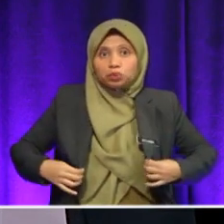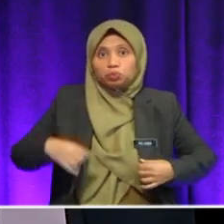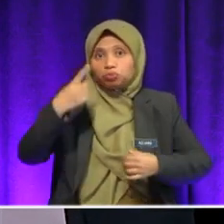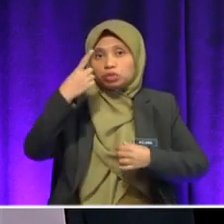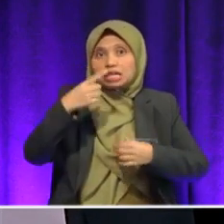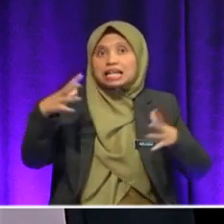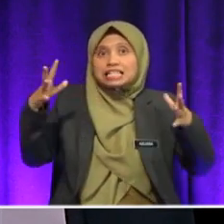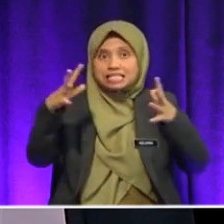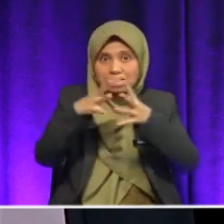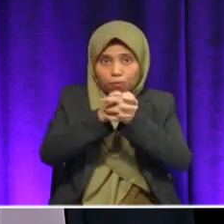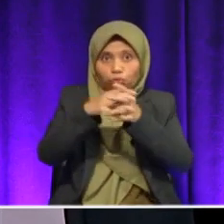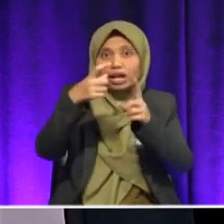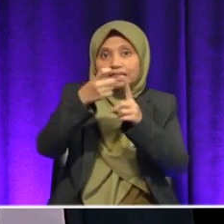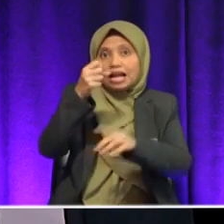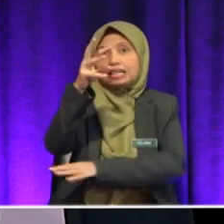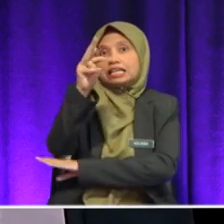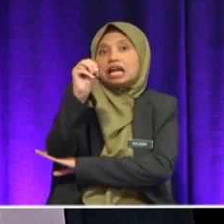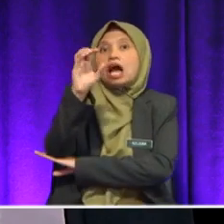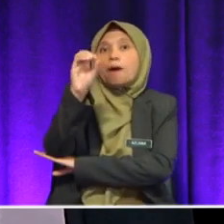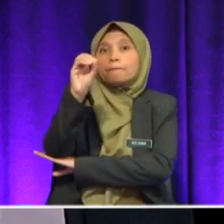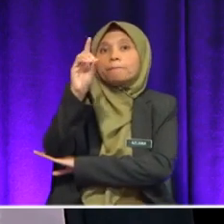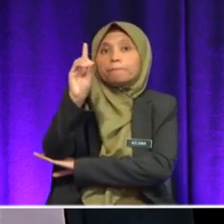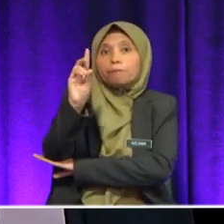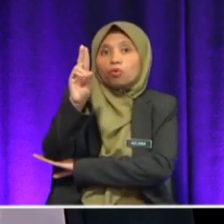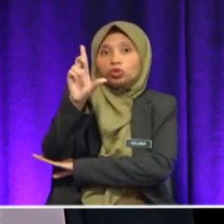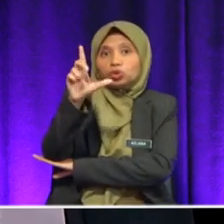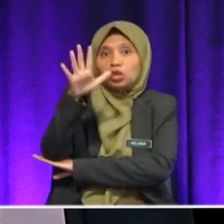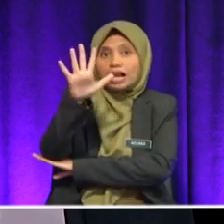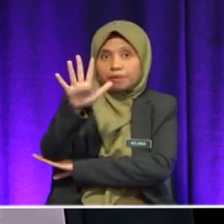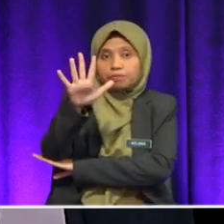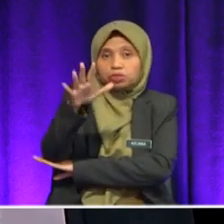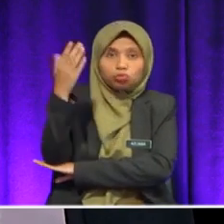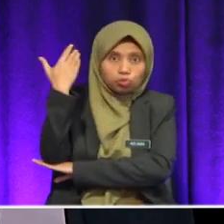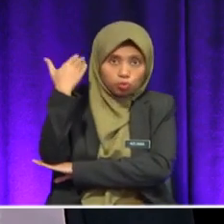kesinambungan di modul 5 murid-murid